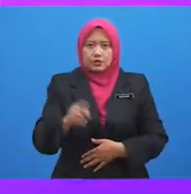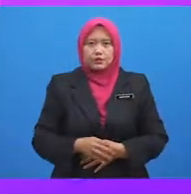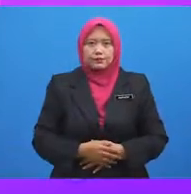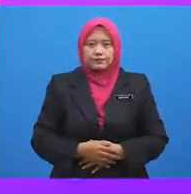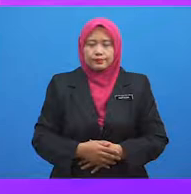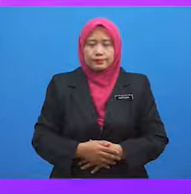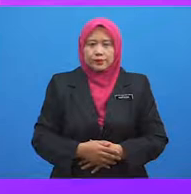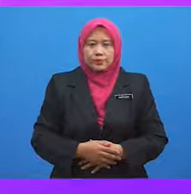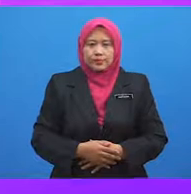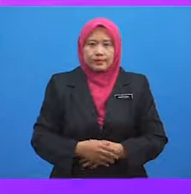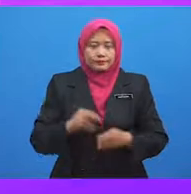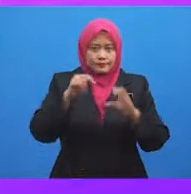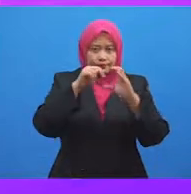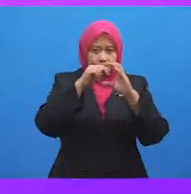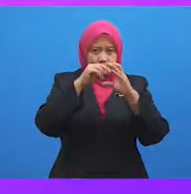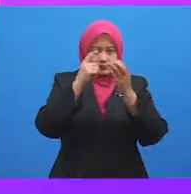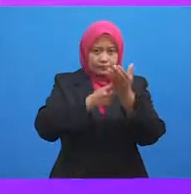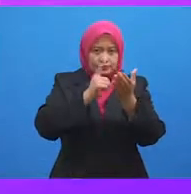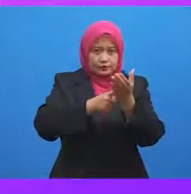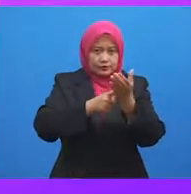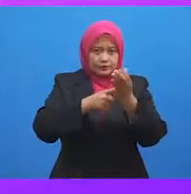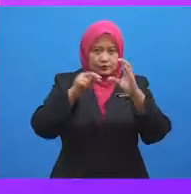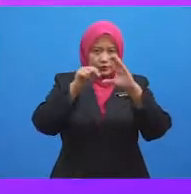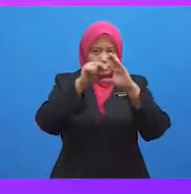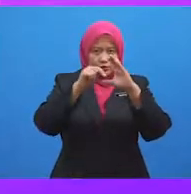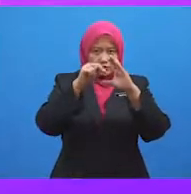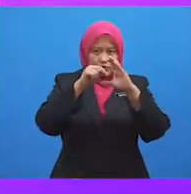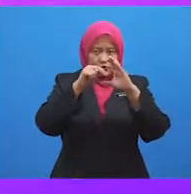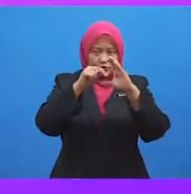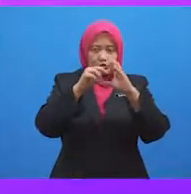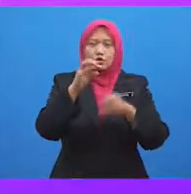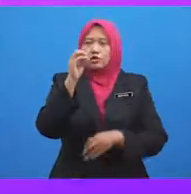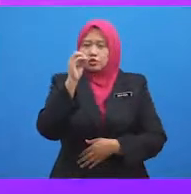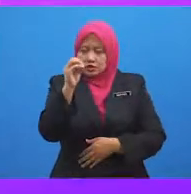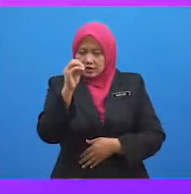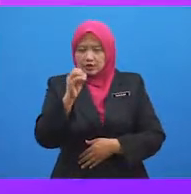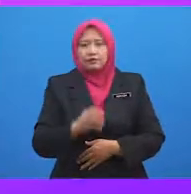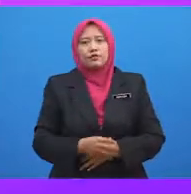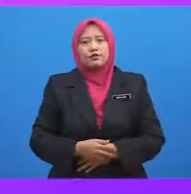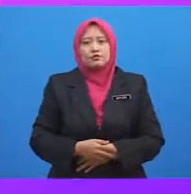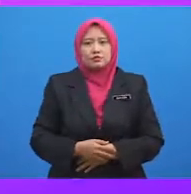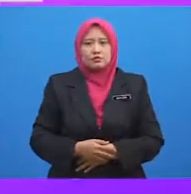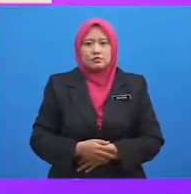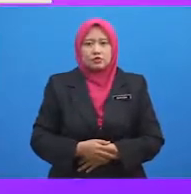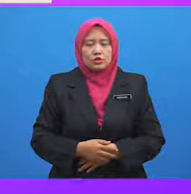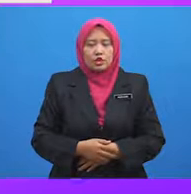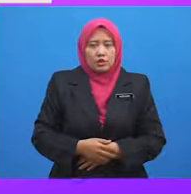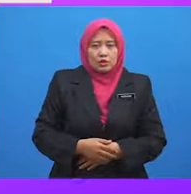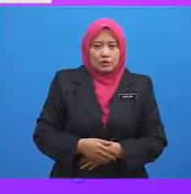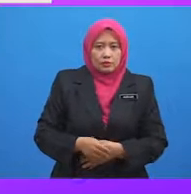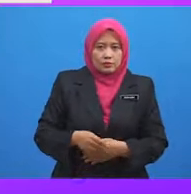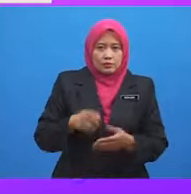manakala bilangan neutron hidrogen 1 adalah 0. Bilangan